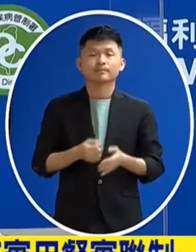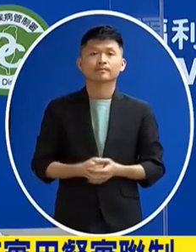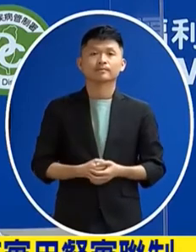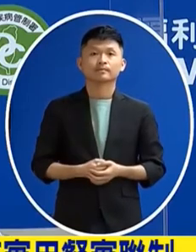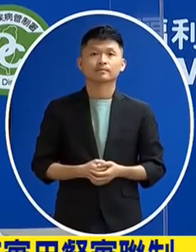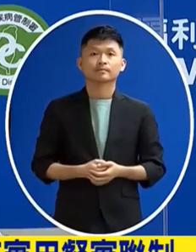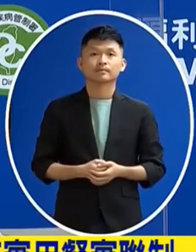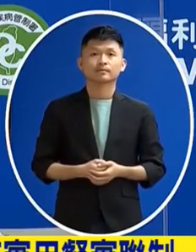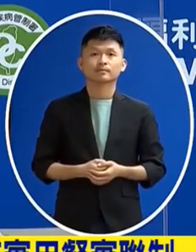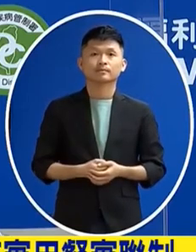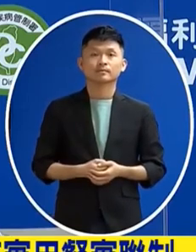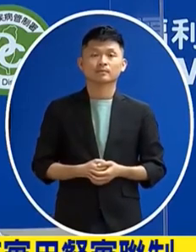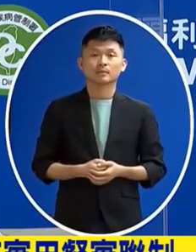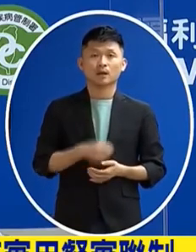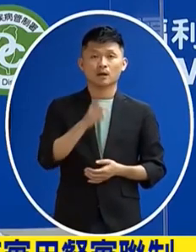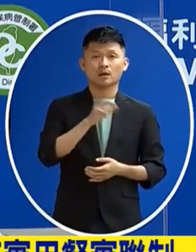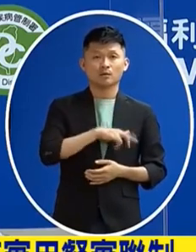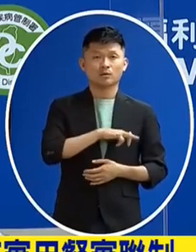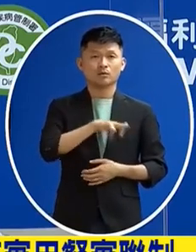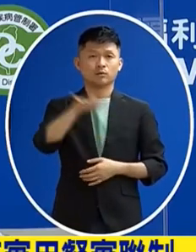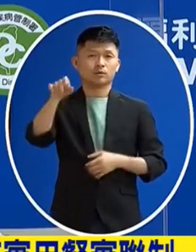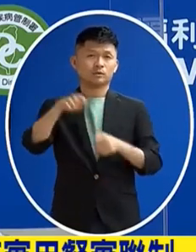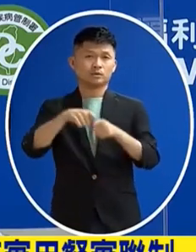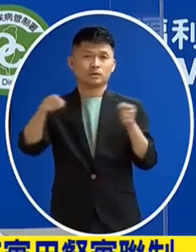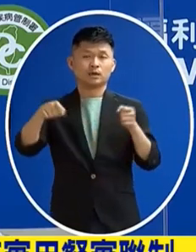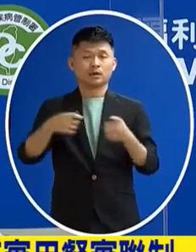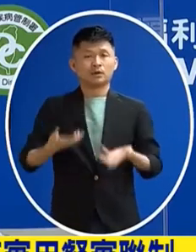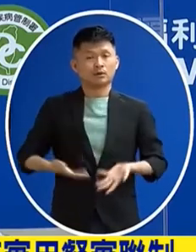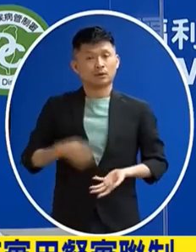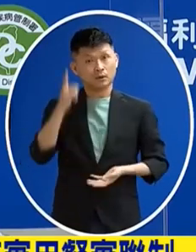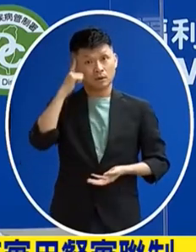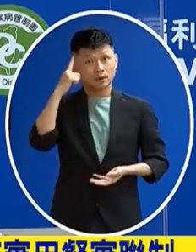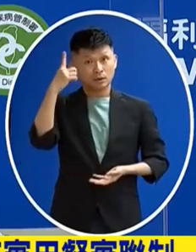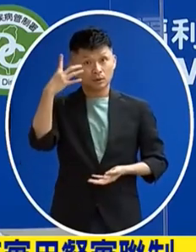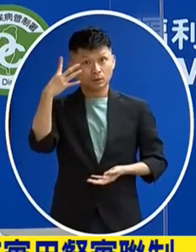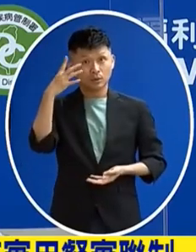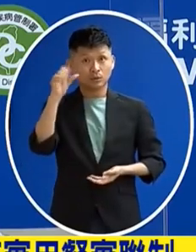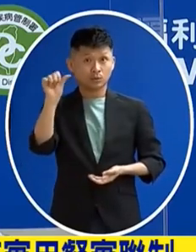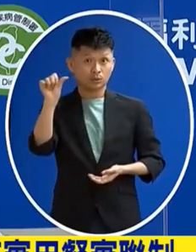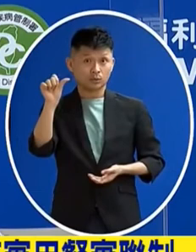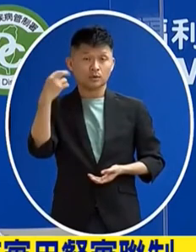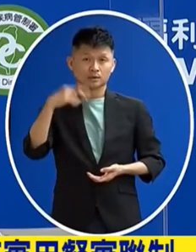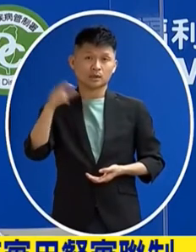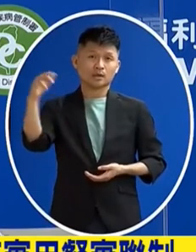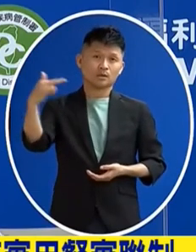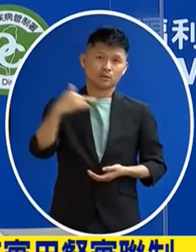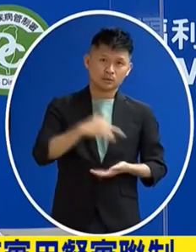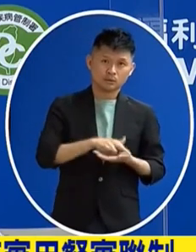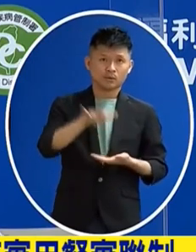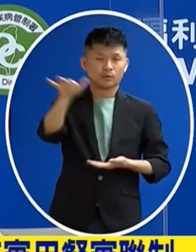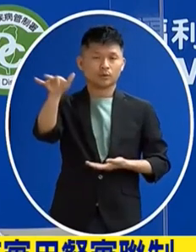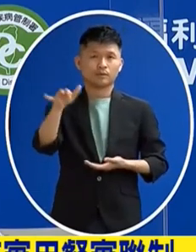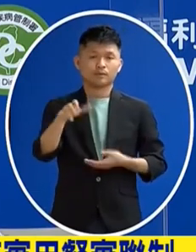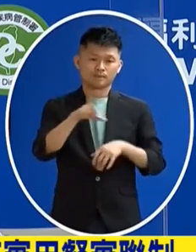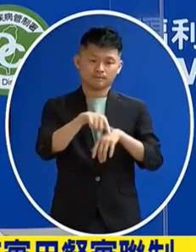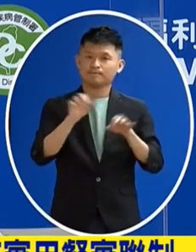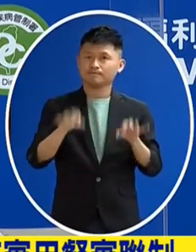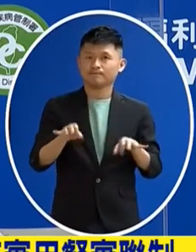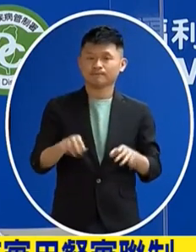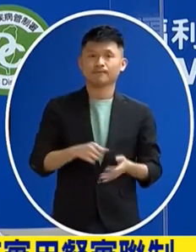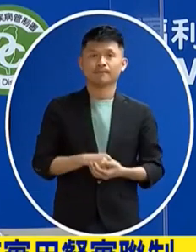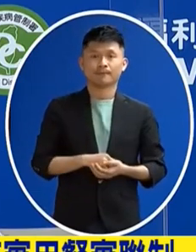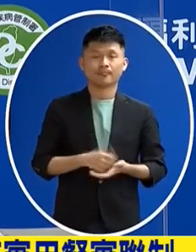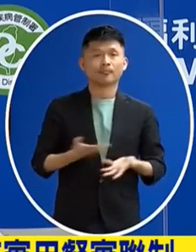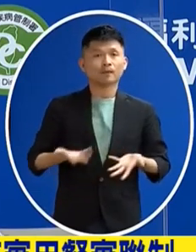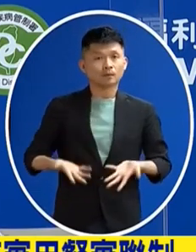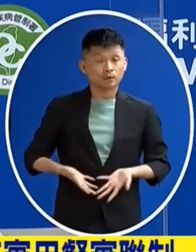就不要派哈，就派了一个长程，就休个4-5天，然后又派飞，那这样对他的时间是一个浪费。四组的休息的时